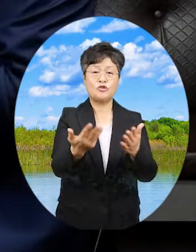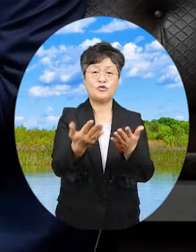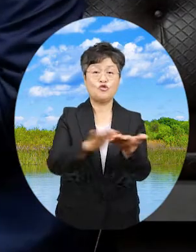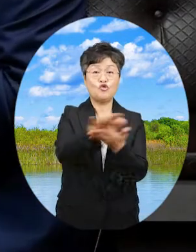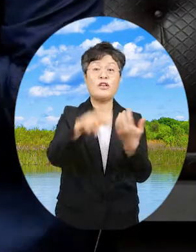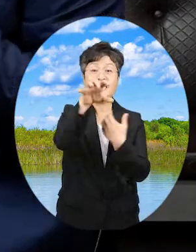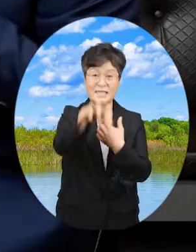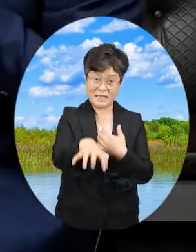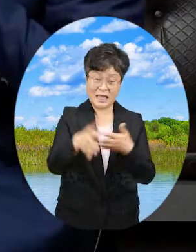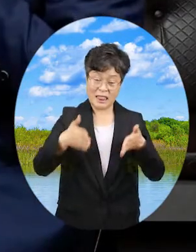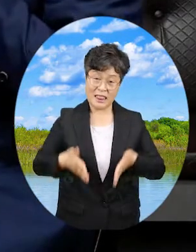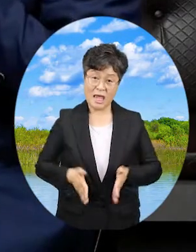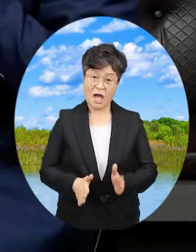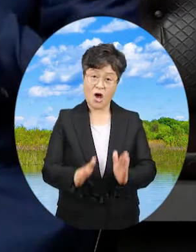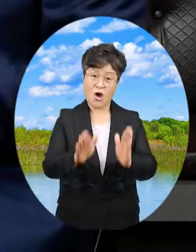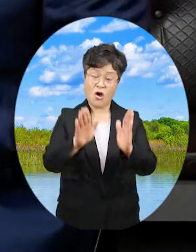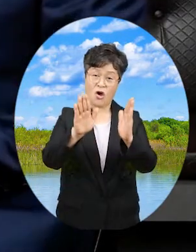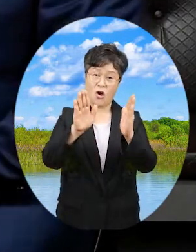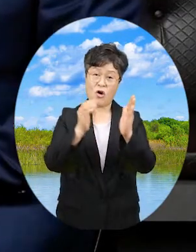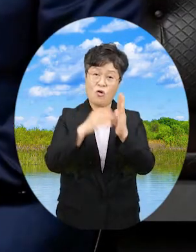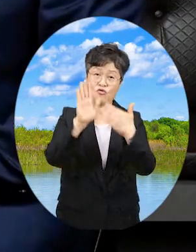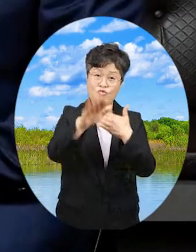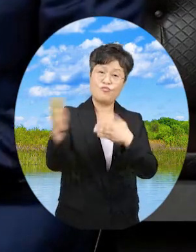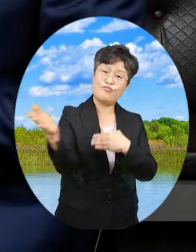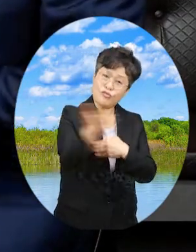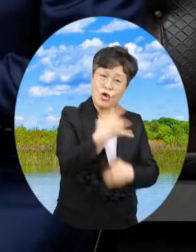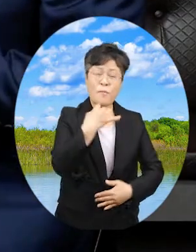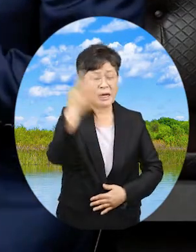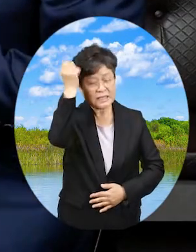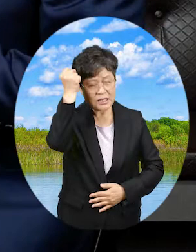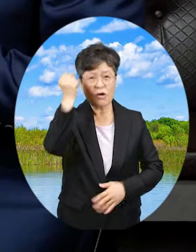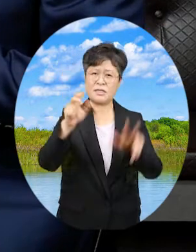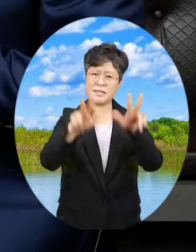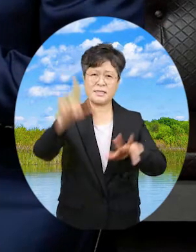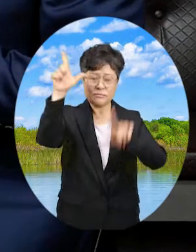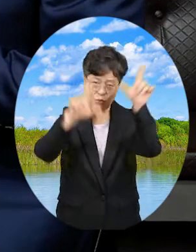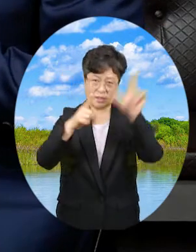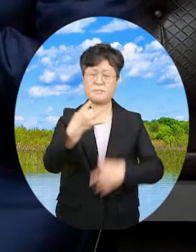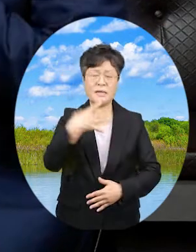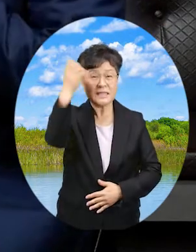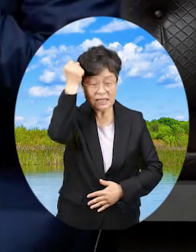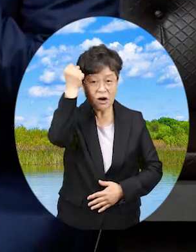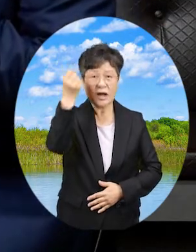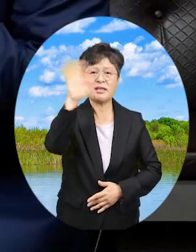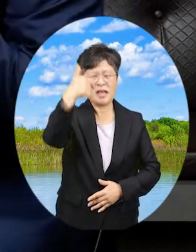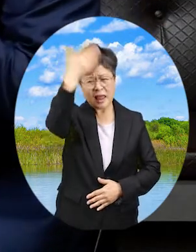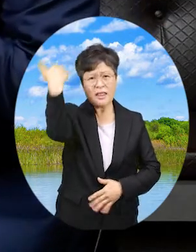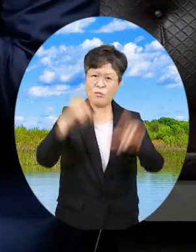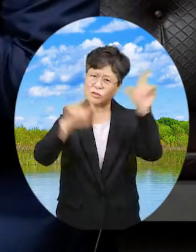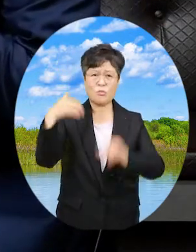센터장님 안녕하세요. 네, 반갑습니다. 수원 도시재단 물환경 센터장 김명욱입니다. 이렇게 초청해 주셔서 감사합니다.